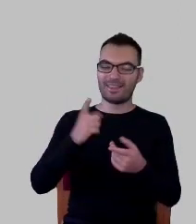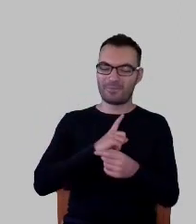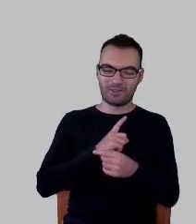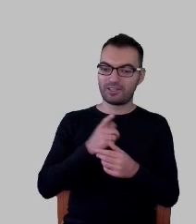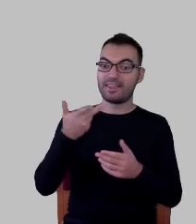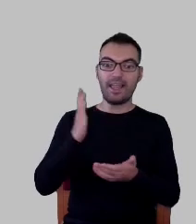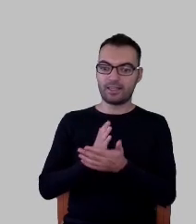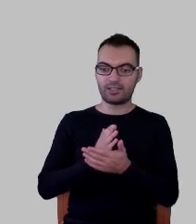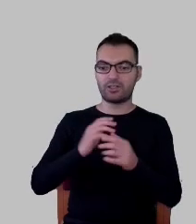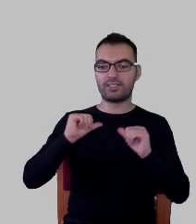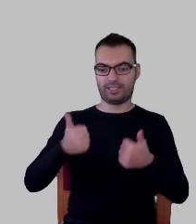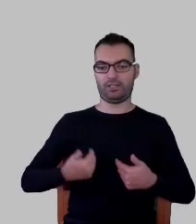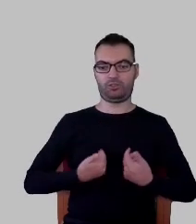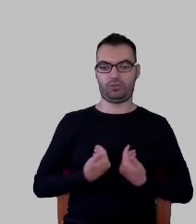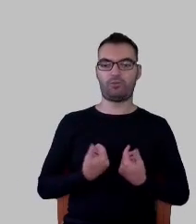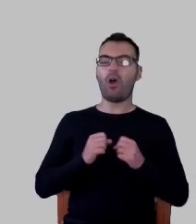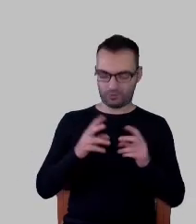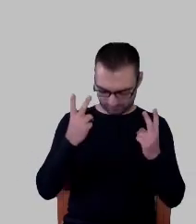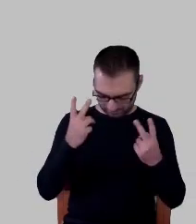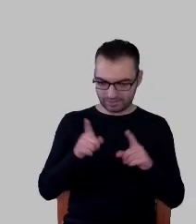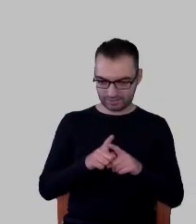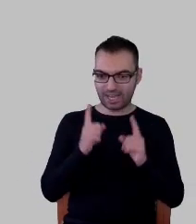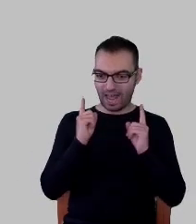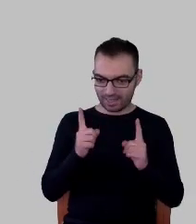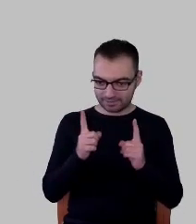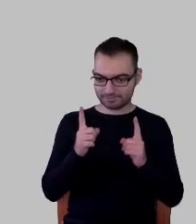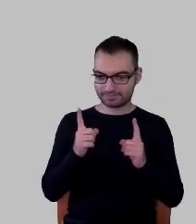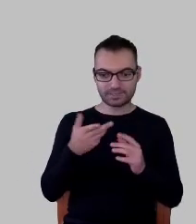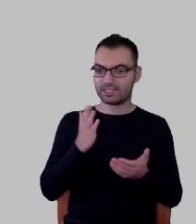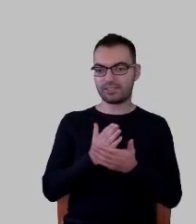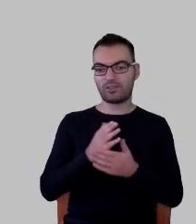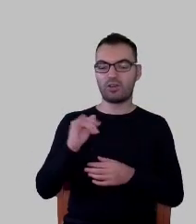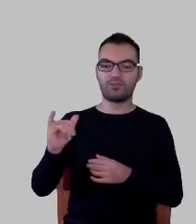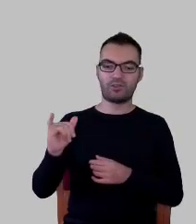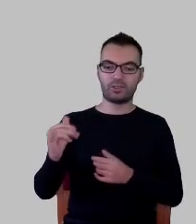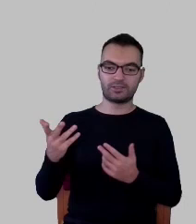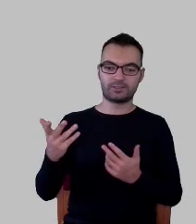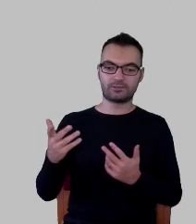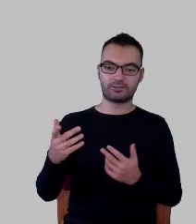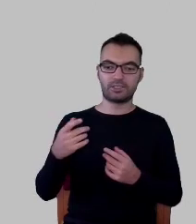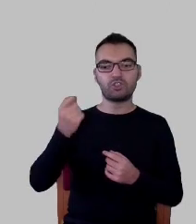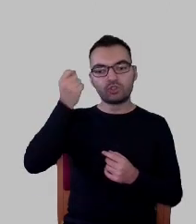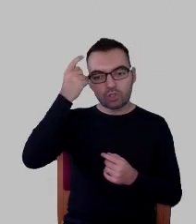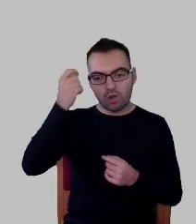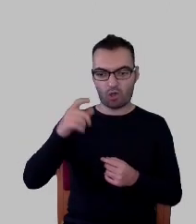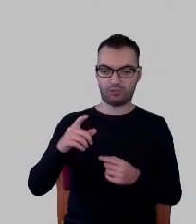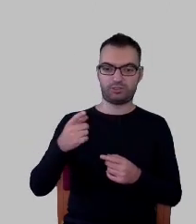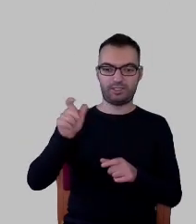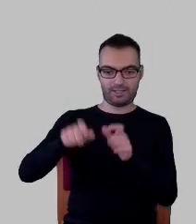wpływa nie tylko jego stan zdrowia, bo oczywiście też. Nie tylko jego indywidualne zdolności,